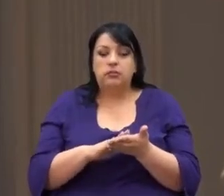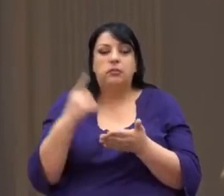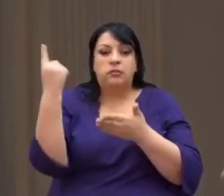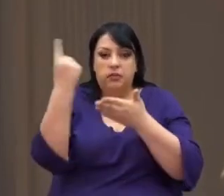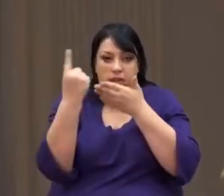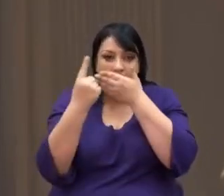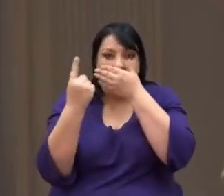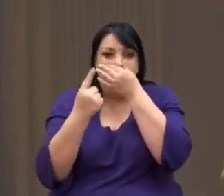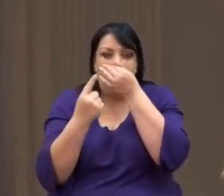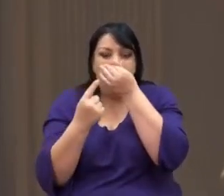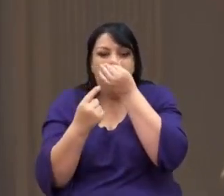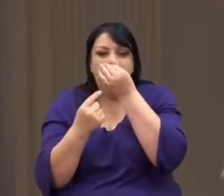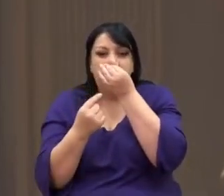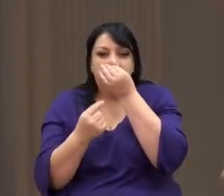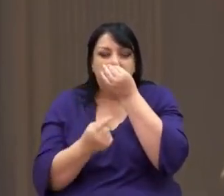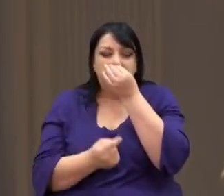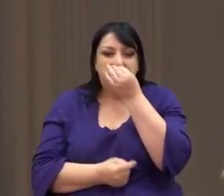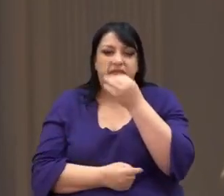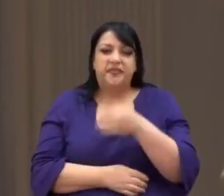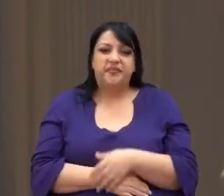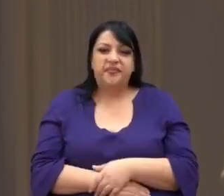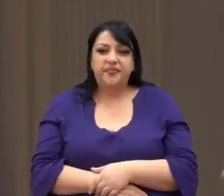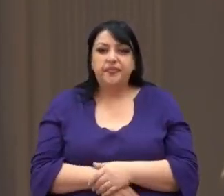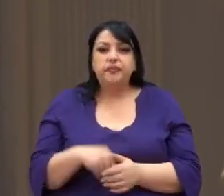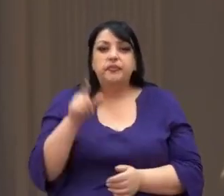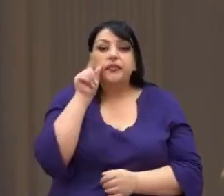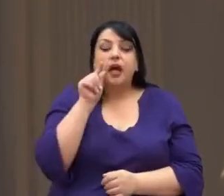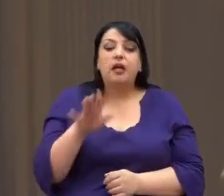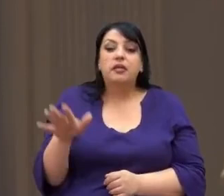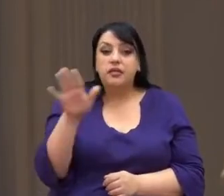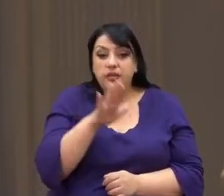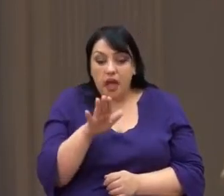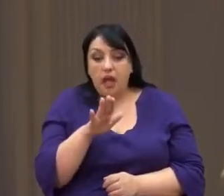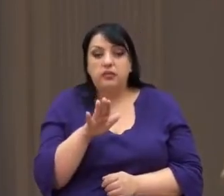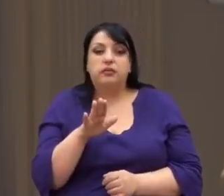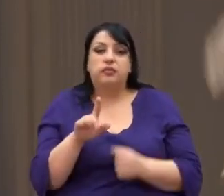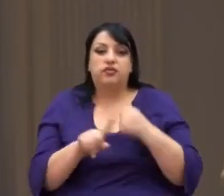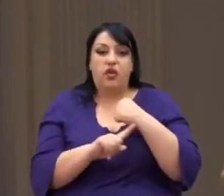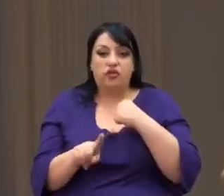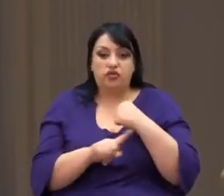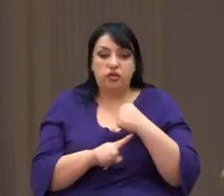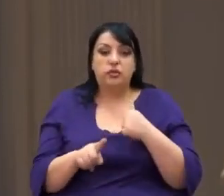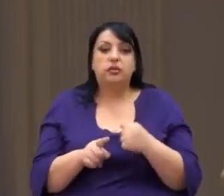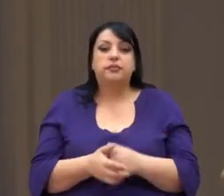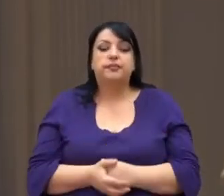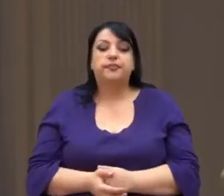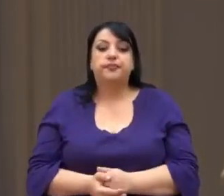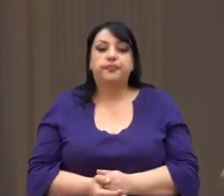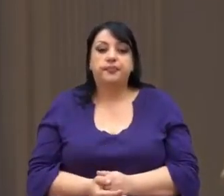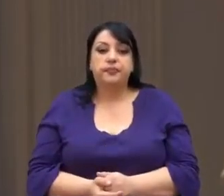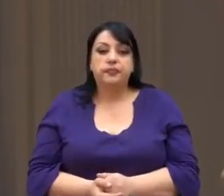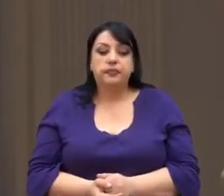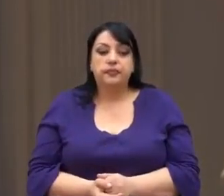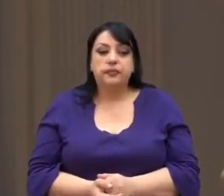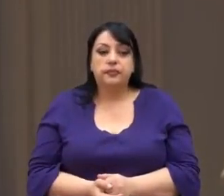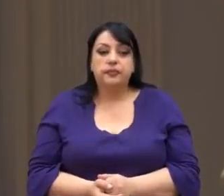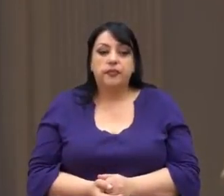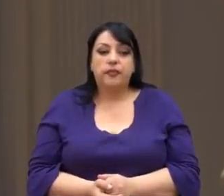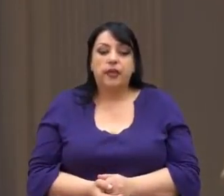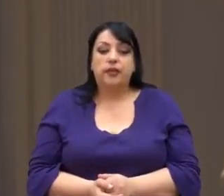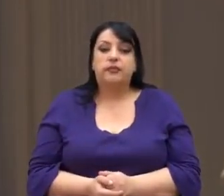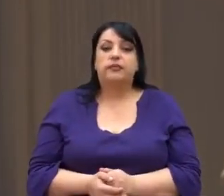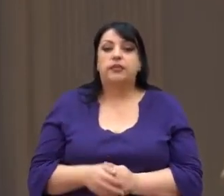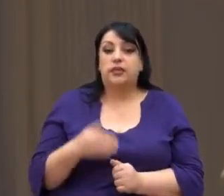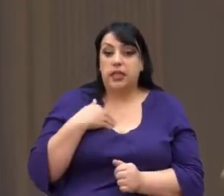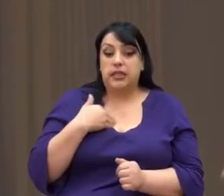Առաջինը, Հայաստան դաշինք, սկսեմ մեզնից, որպեսզի որևէ մեկի մոտ ինչ-որ կանխակալ տրամադրվածություն չառաջանա.